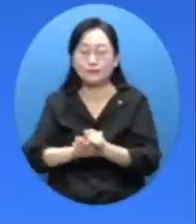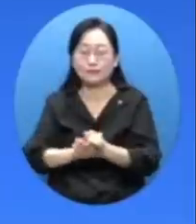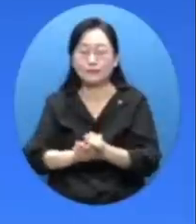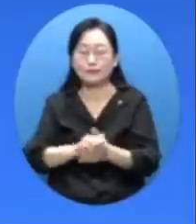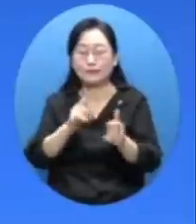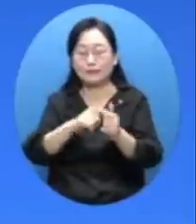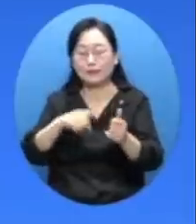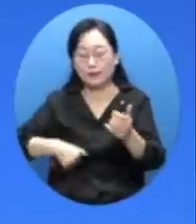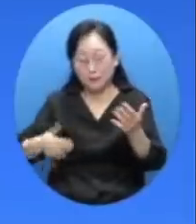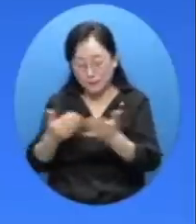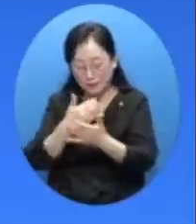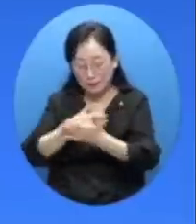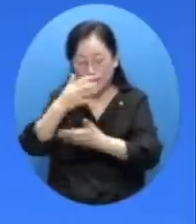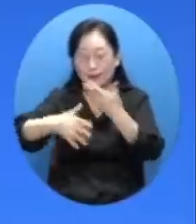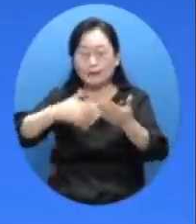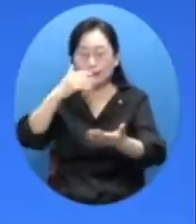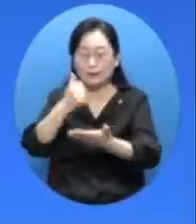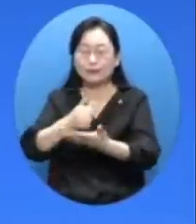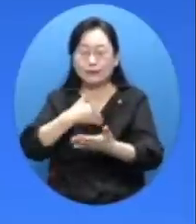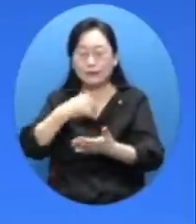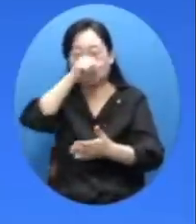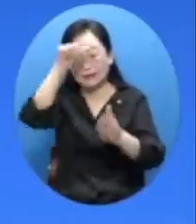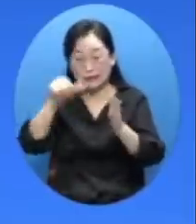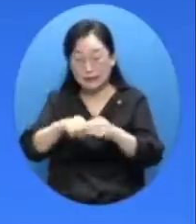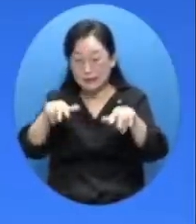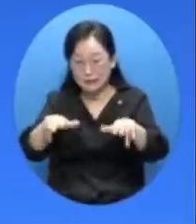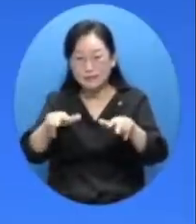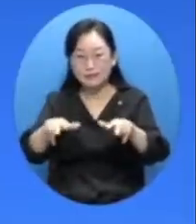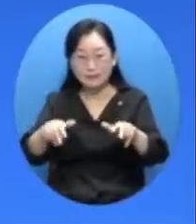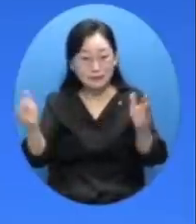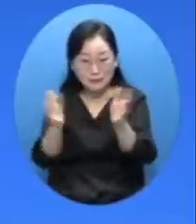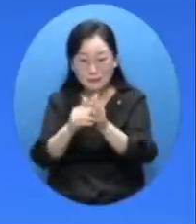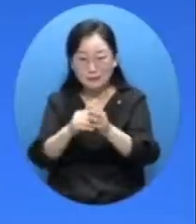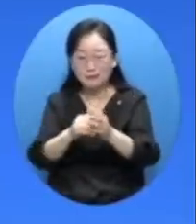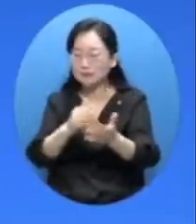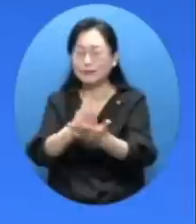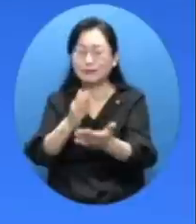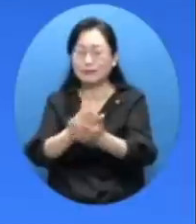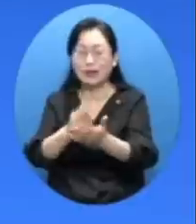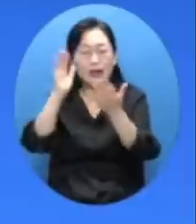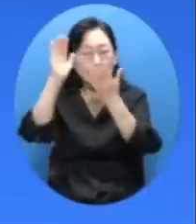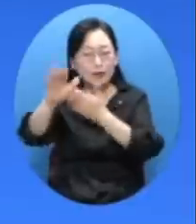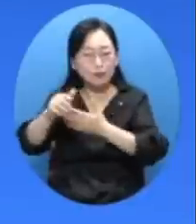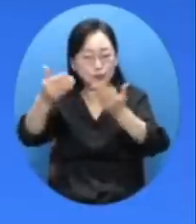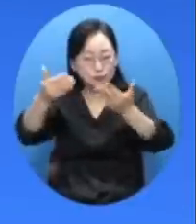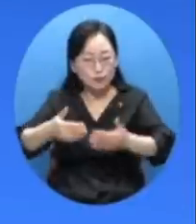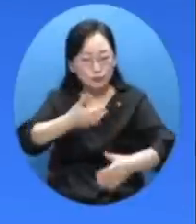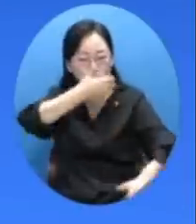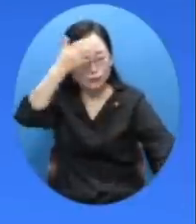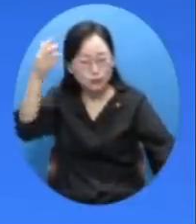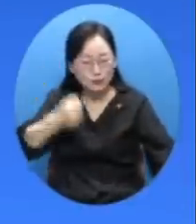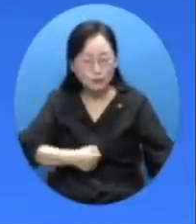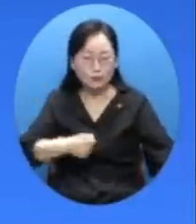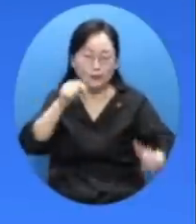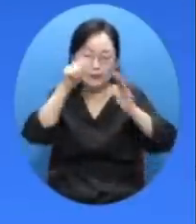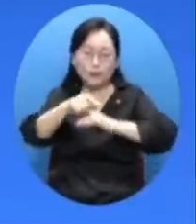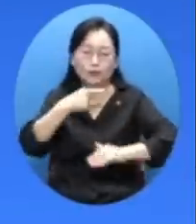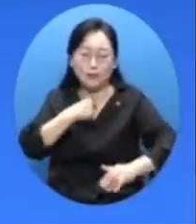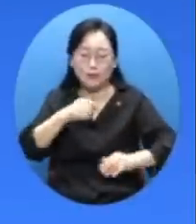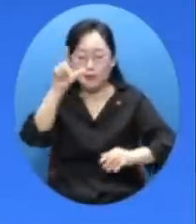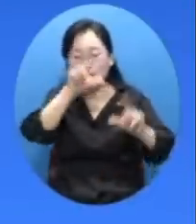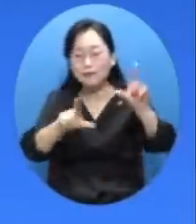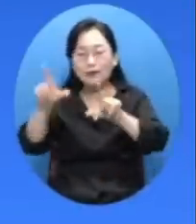회개하고 하나님께 엎드려 기도했습니다. 하나님 인생이 내가 여기서 끝나는 것이 아니라 앞으로 내게 주신 꿈을 갖고 나가야 합니다. 주님 나의 삶을